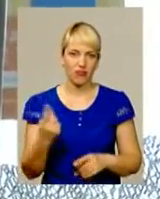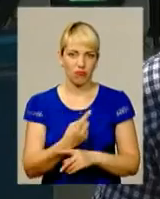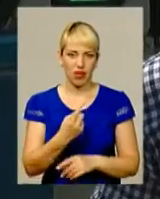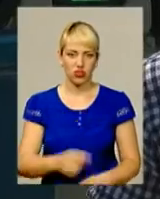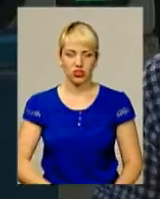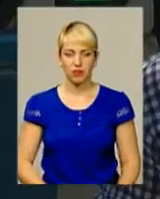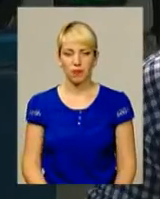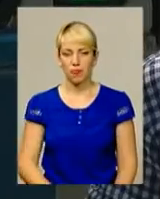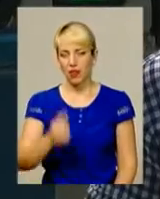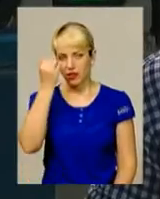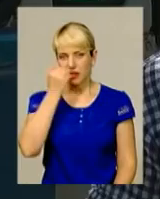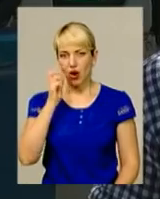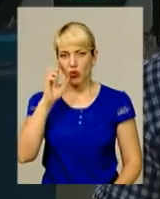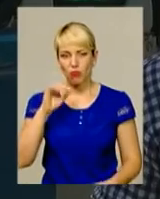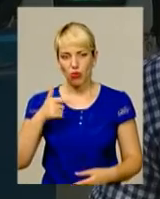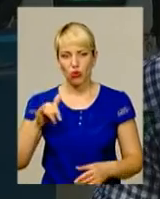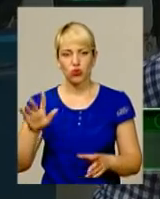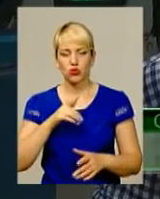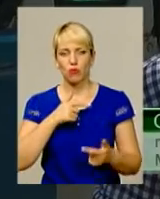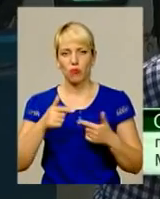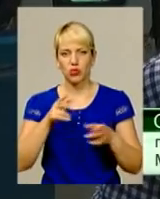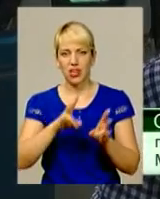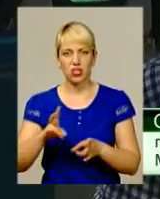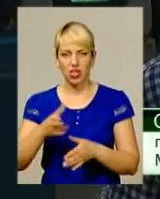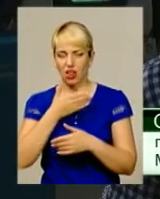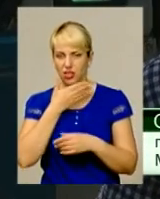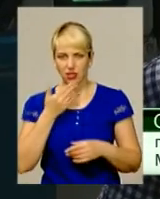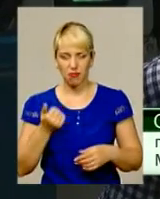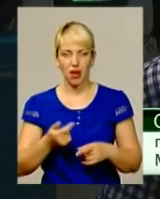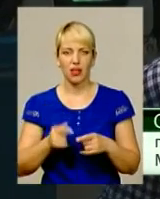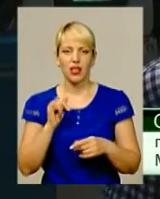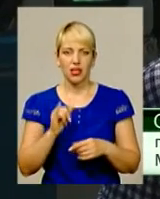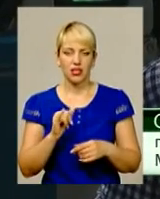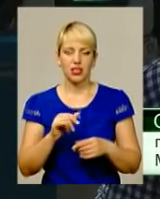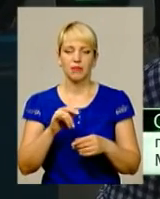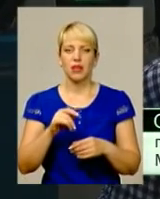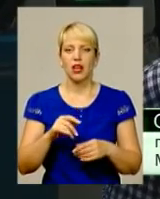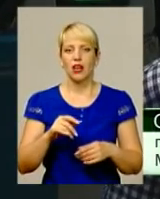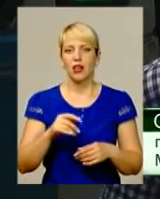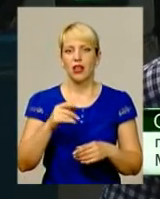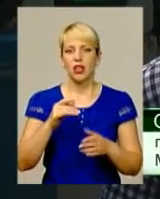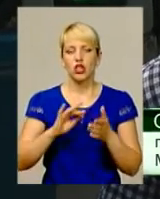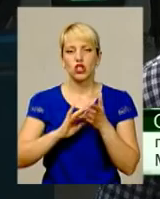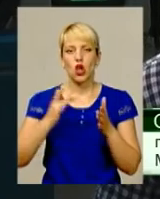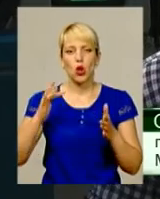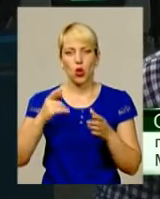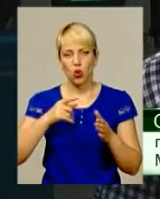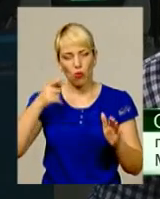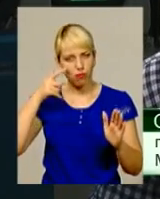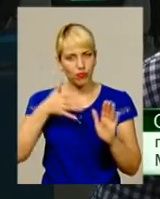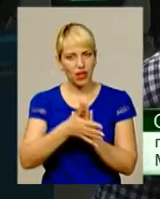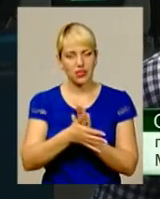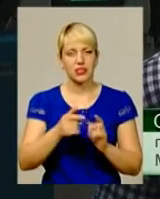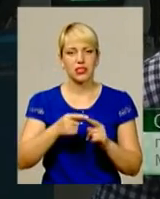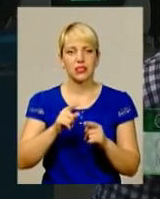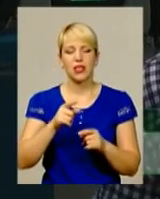вперше. Дякуємо Богу, що не постраждали пасажири. Як ви бачите, скло пробито наскрізь, тобто могло і